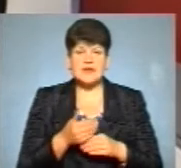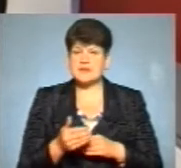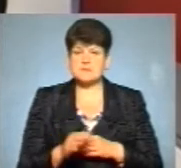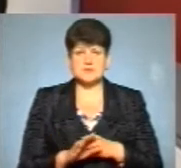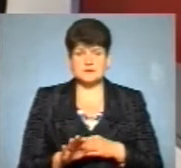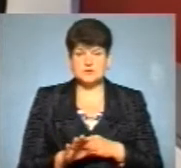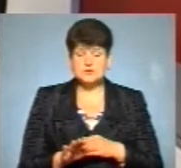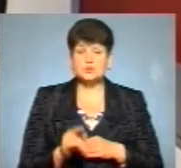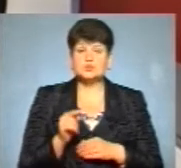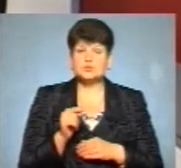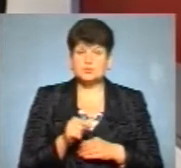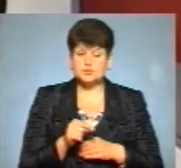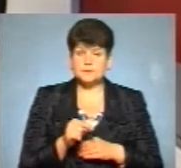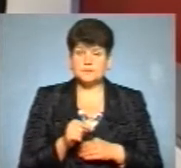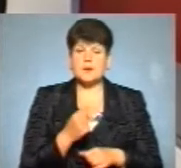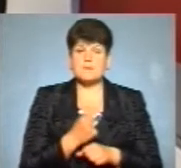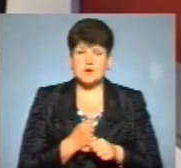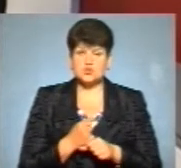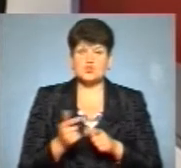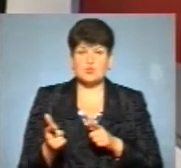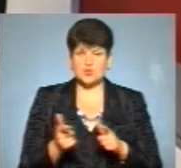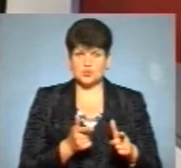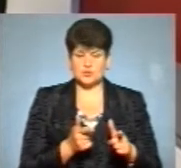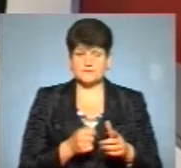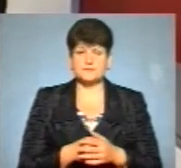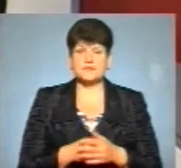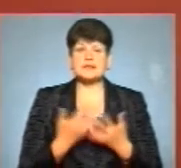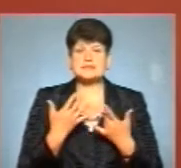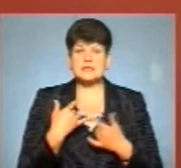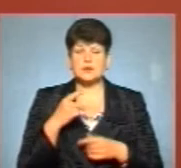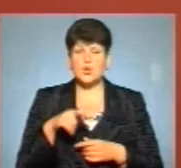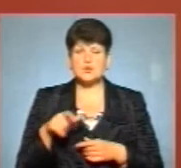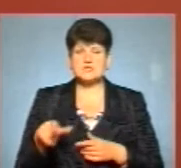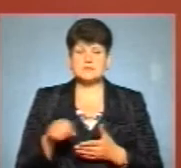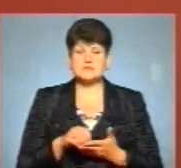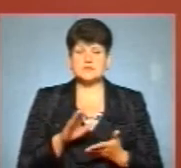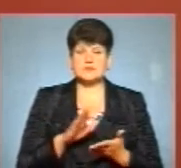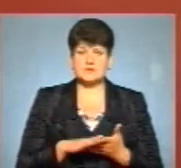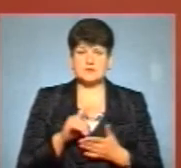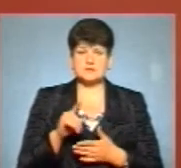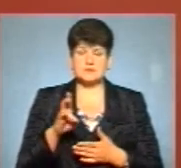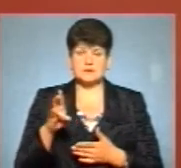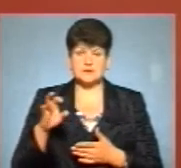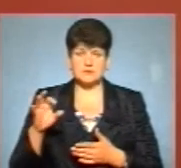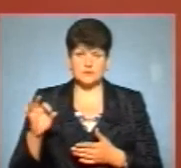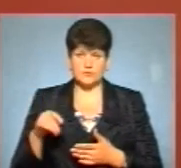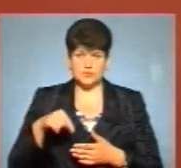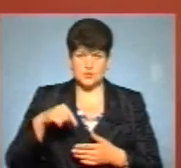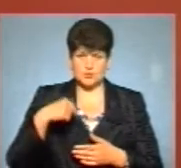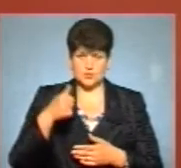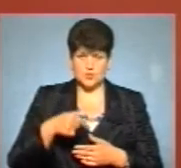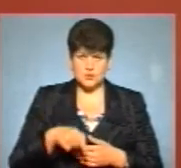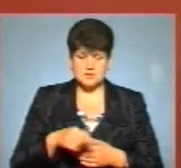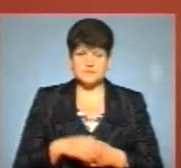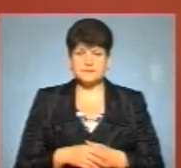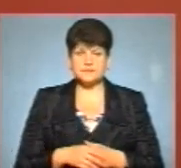Тому працюємо, готуємося. Скільки осіб зареєструвалися на зовнішнє незалежне оцінювання цього року? Цього